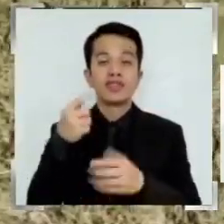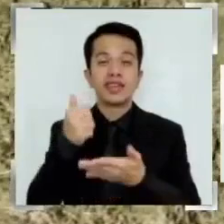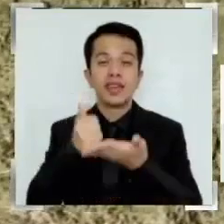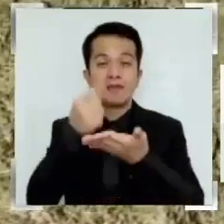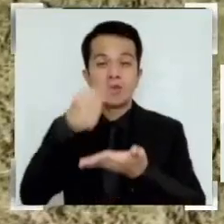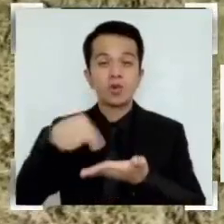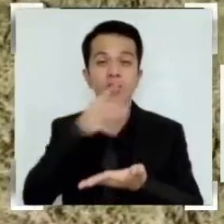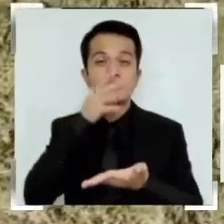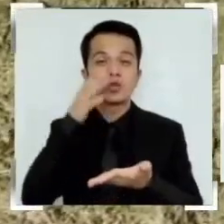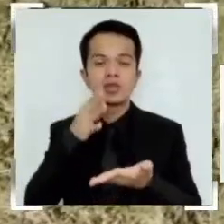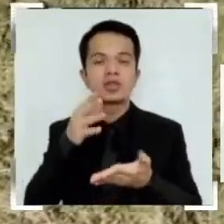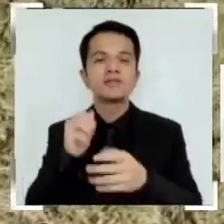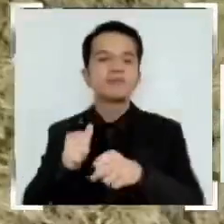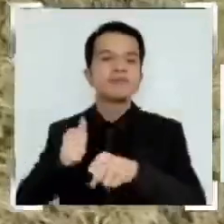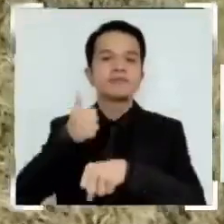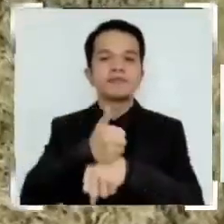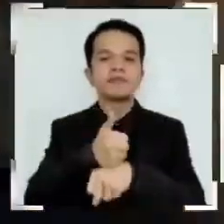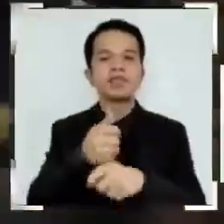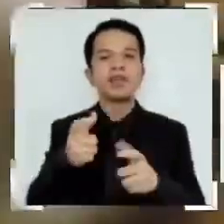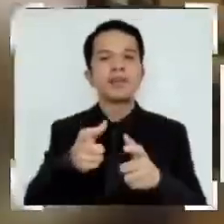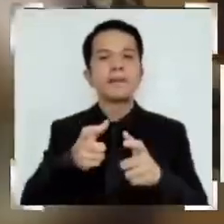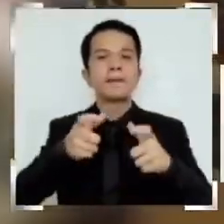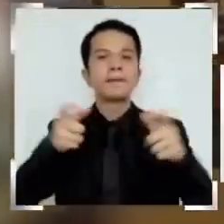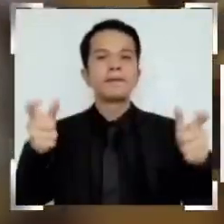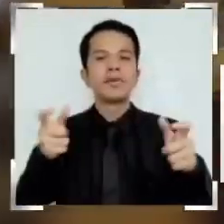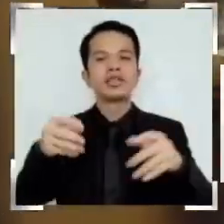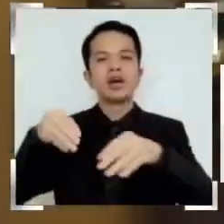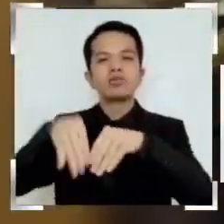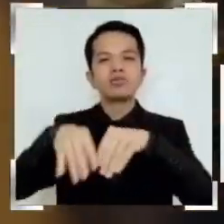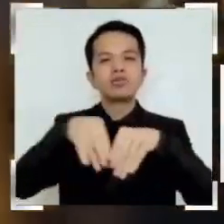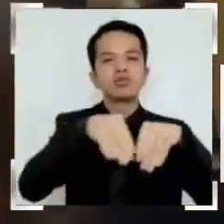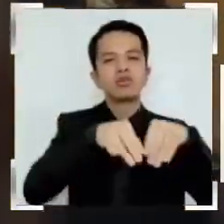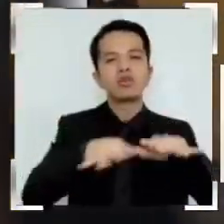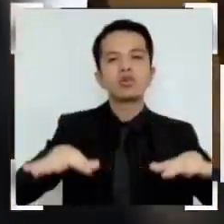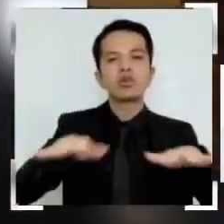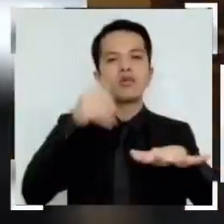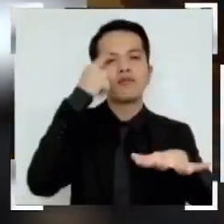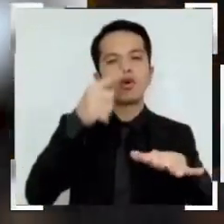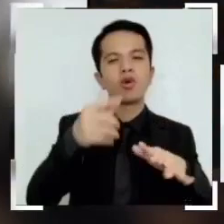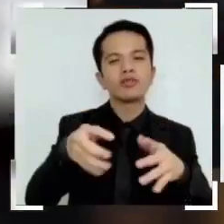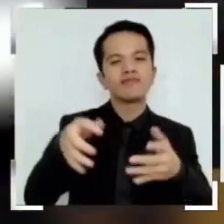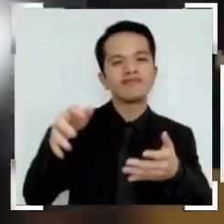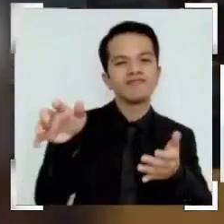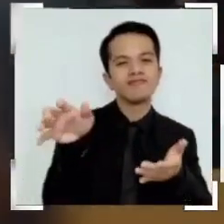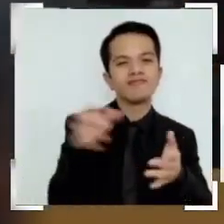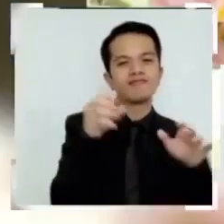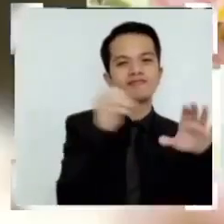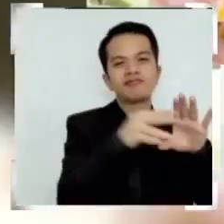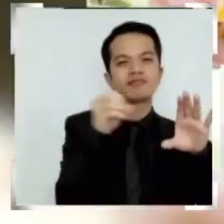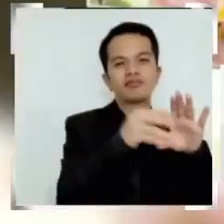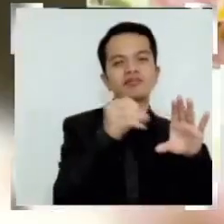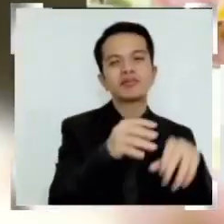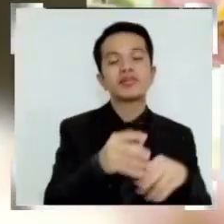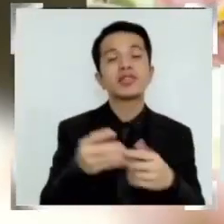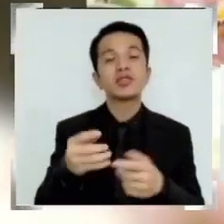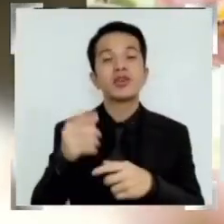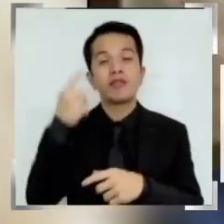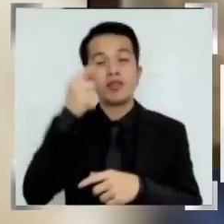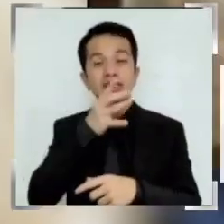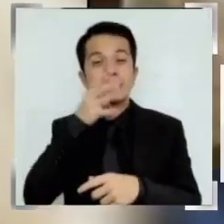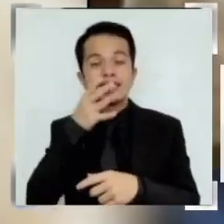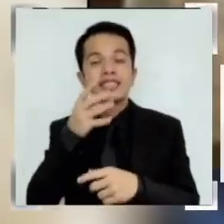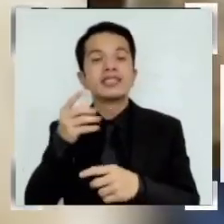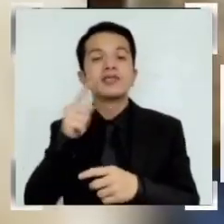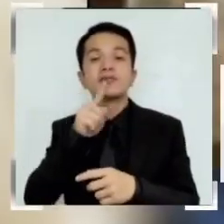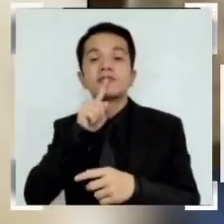pagtatayo ng malalaking imbaka ng palay at mais. Sa pulong kasama ang Private Sector Advisory Council on Agriculture, iniutos si Pangulong Marcos